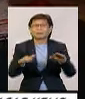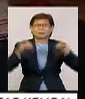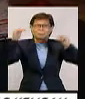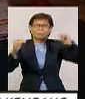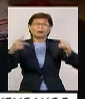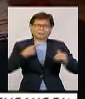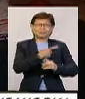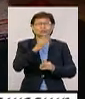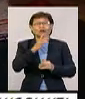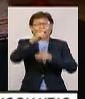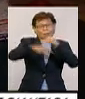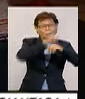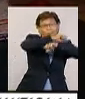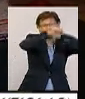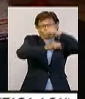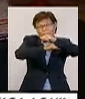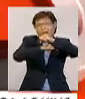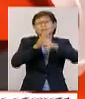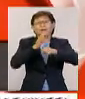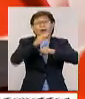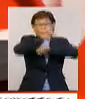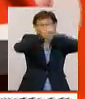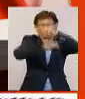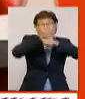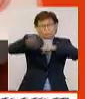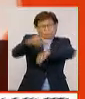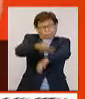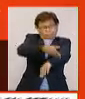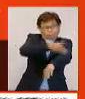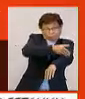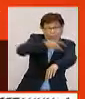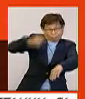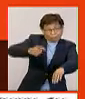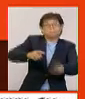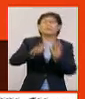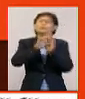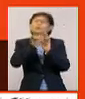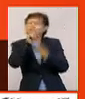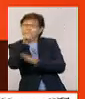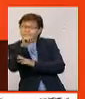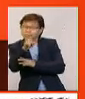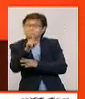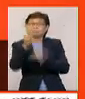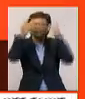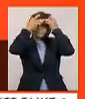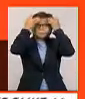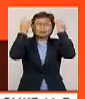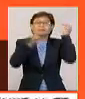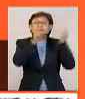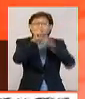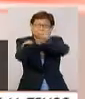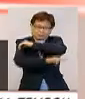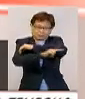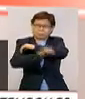ada disebut tadi infrastruktur, harus diperbaiki infrastruktur. Yang sebenarnya, setiap negeri ini